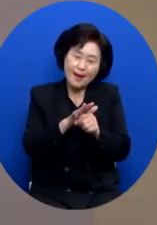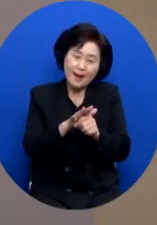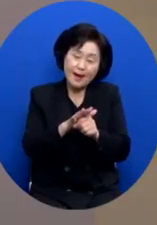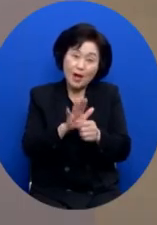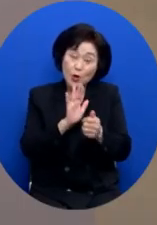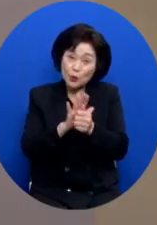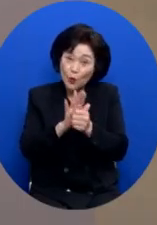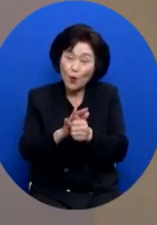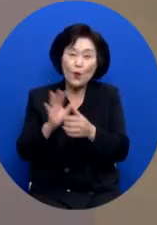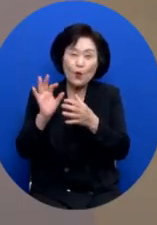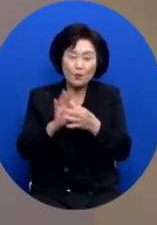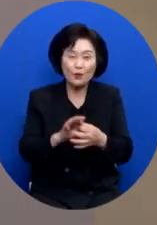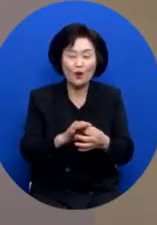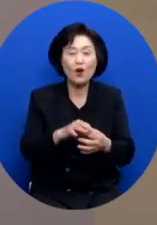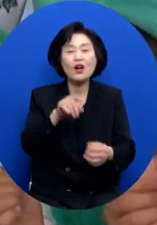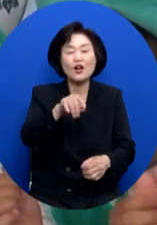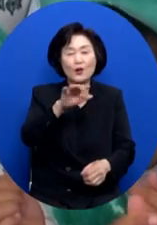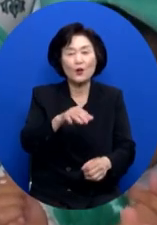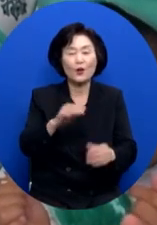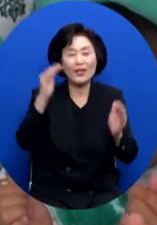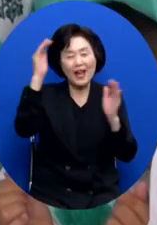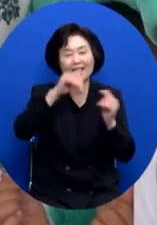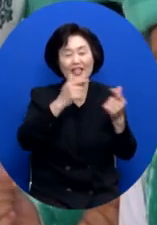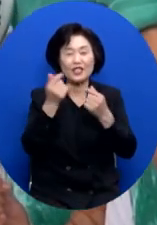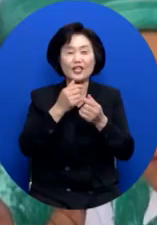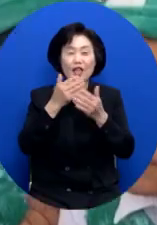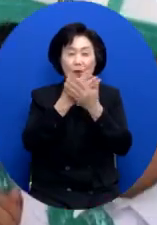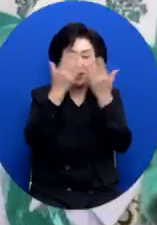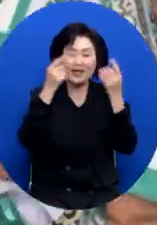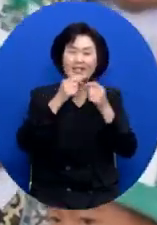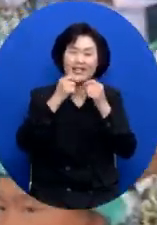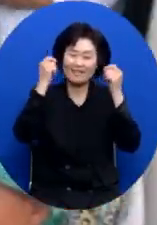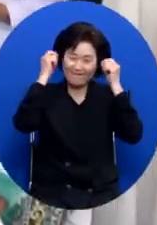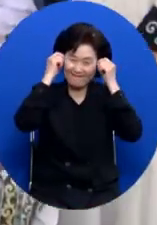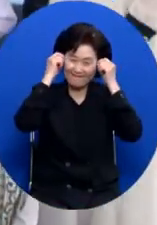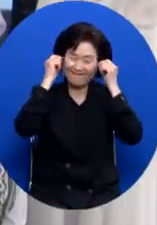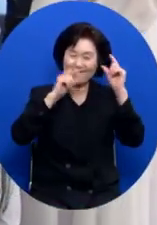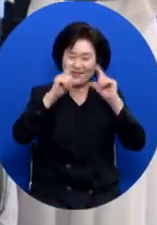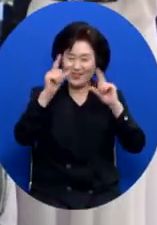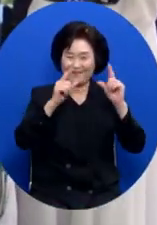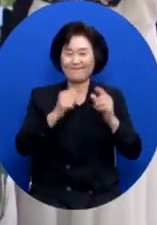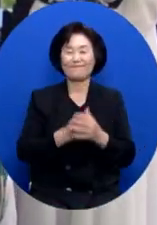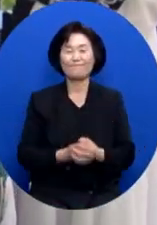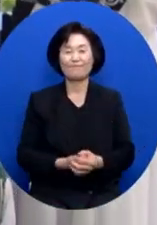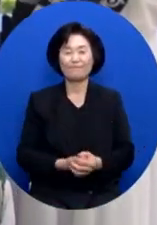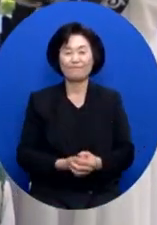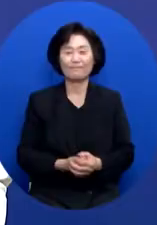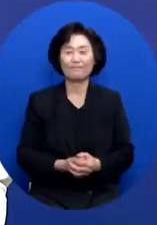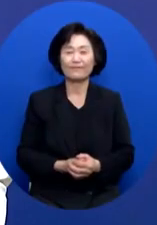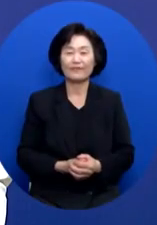미래가 밝아지고 있습니다. CTS 뉴스 김인혜입니다.